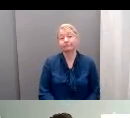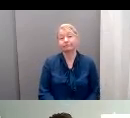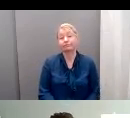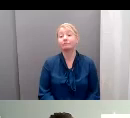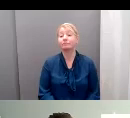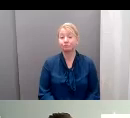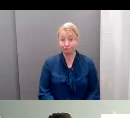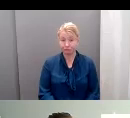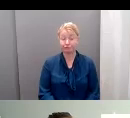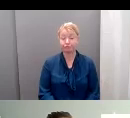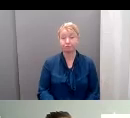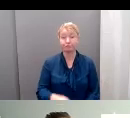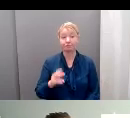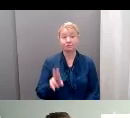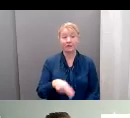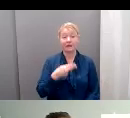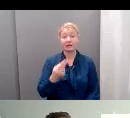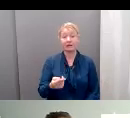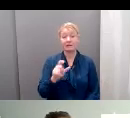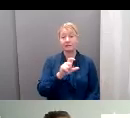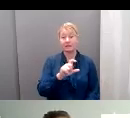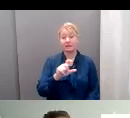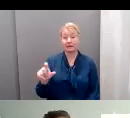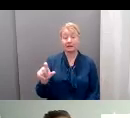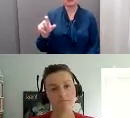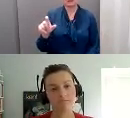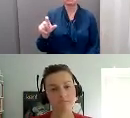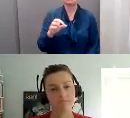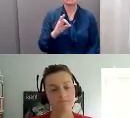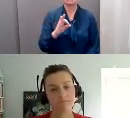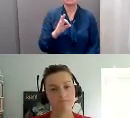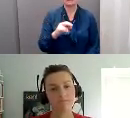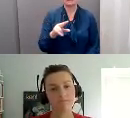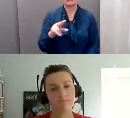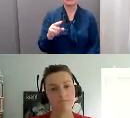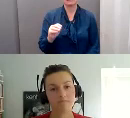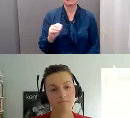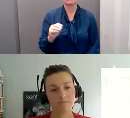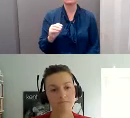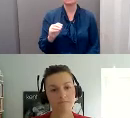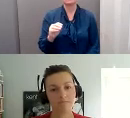Ja, och nästa tema som vi har sett är då avsexualisering och skam.